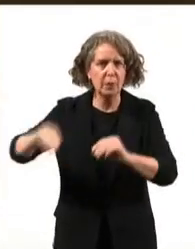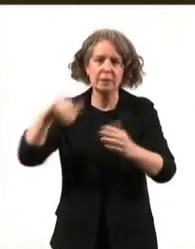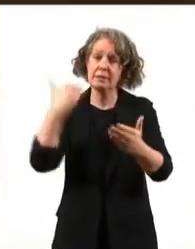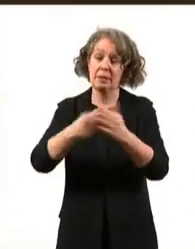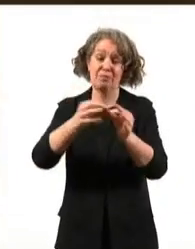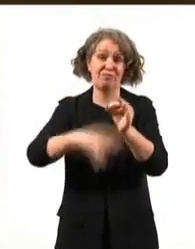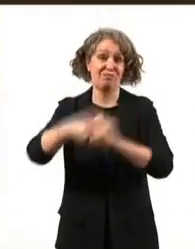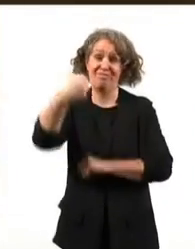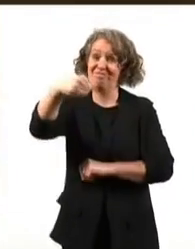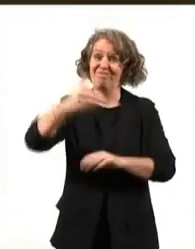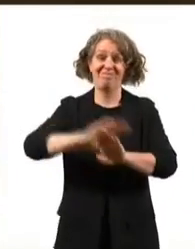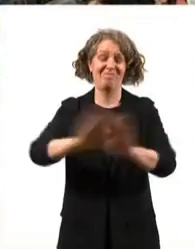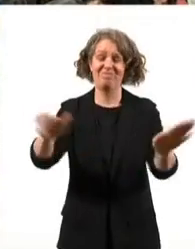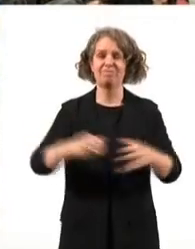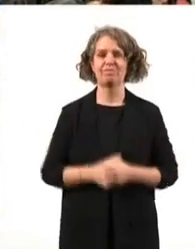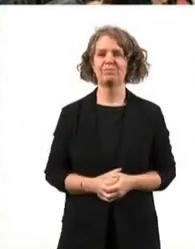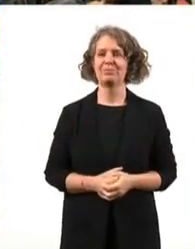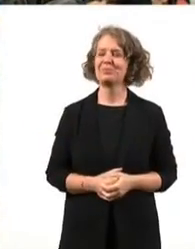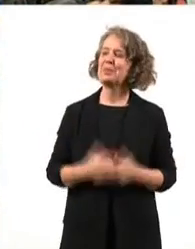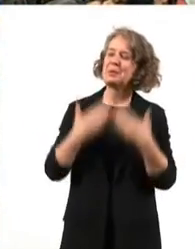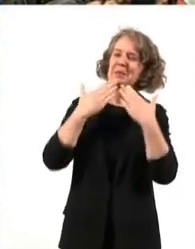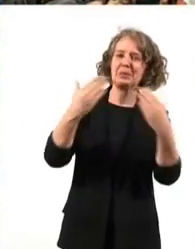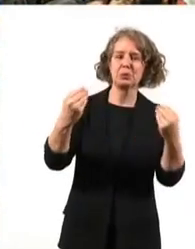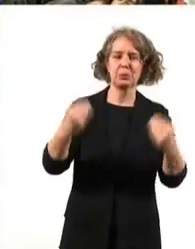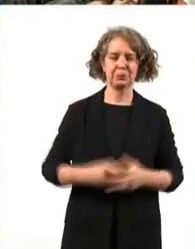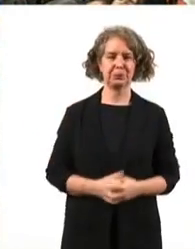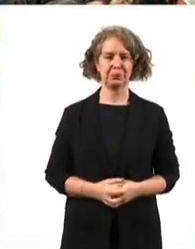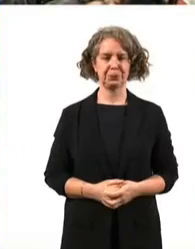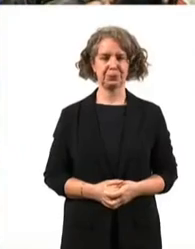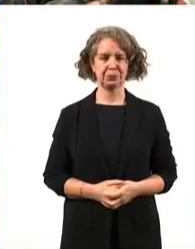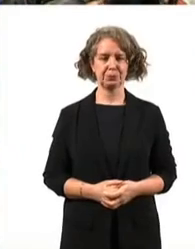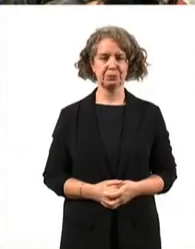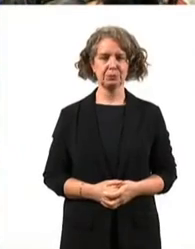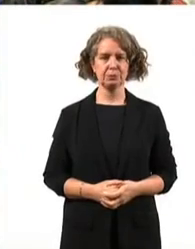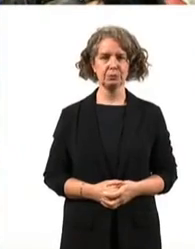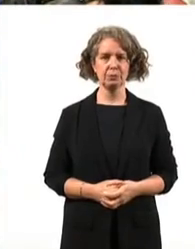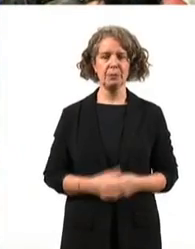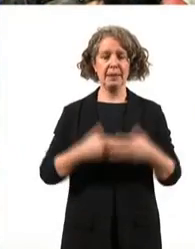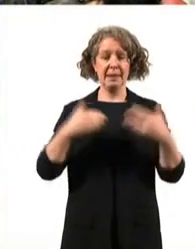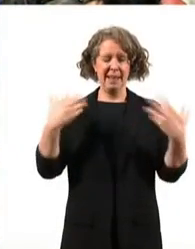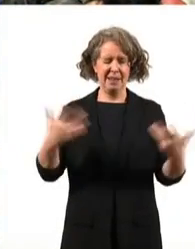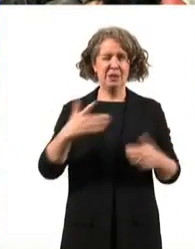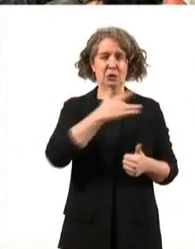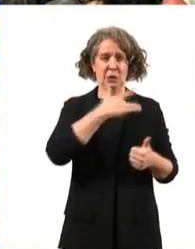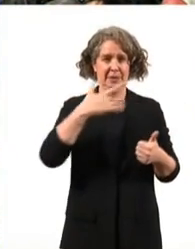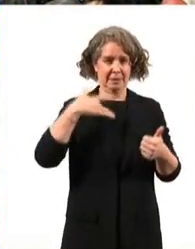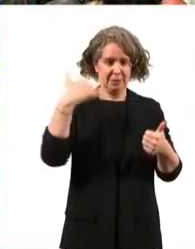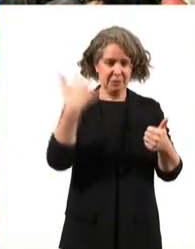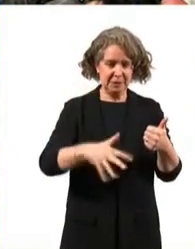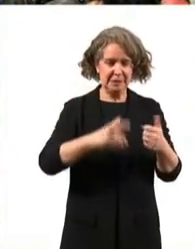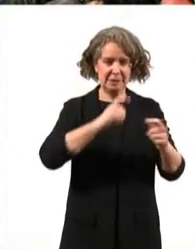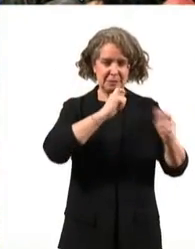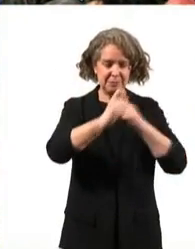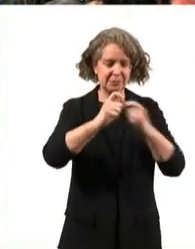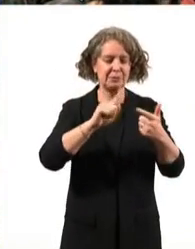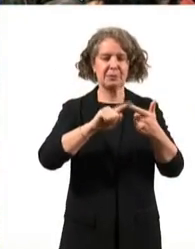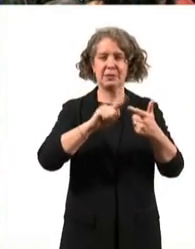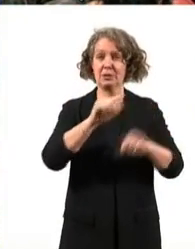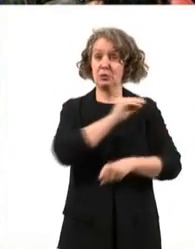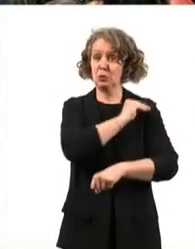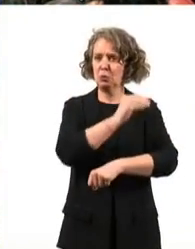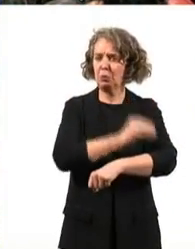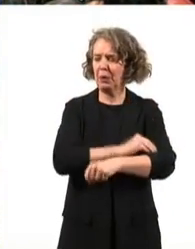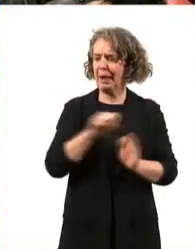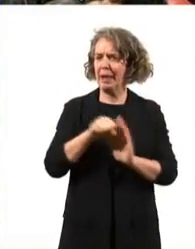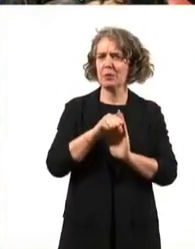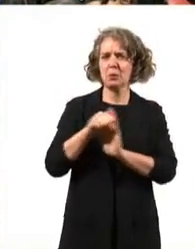sortir. Merci beaucoup. Alors, on a parlé santé, on a parlé sport. Sur ma